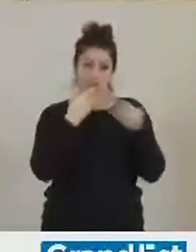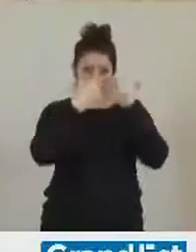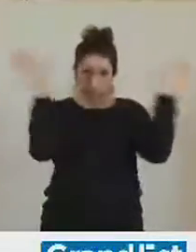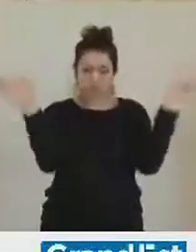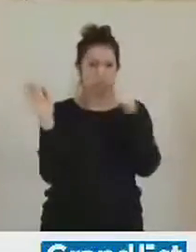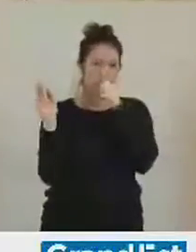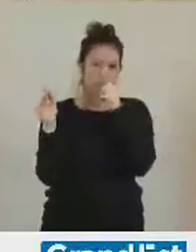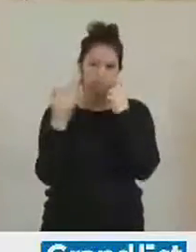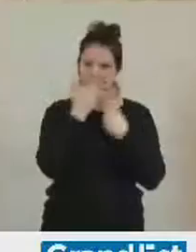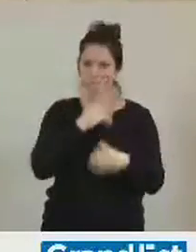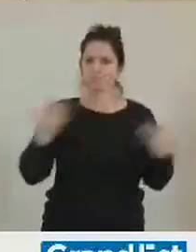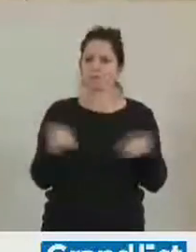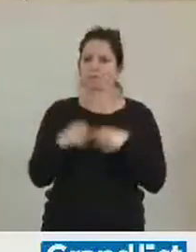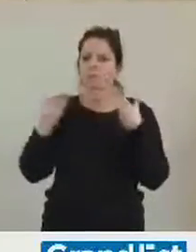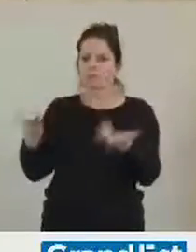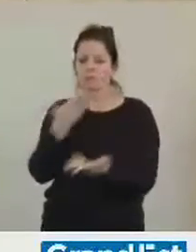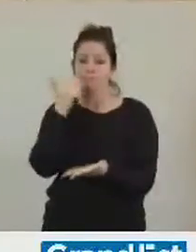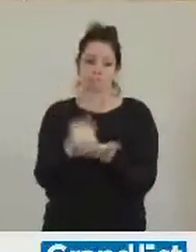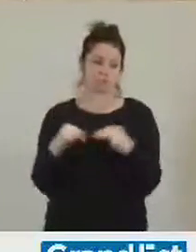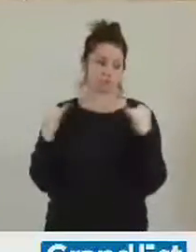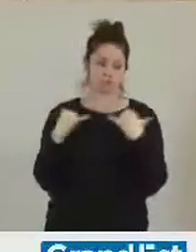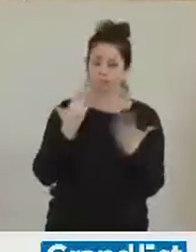de découverte, connaissance,